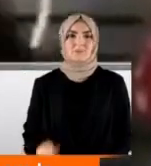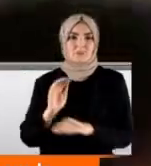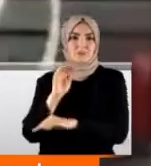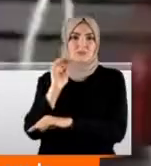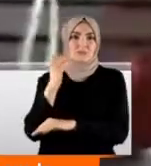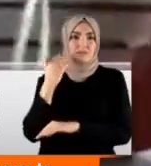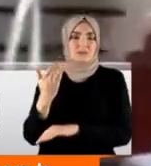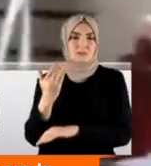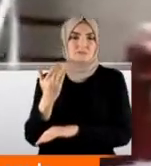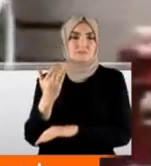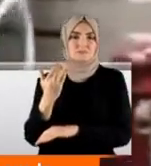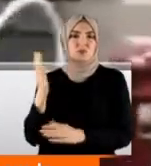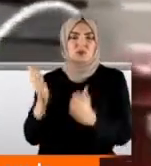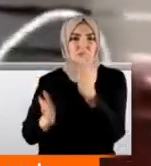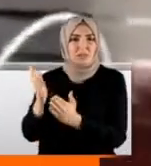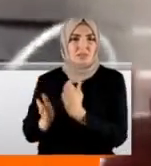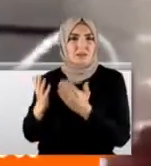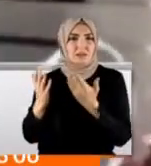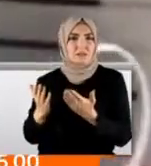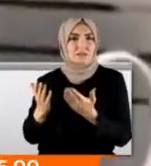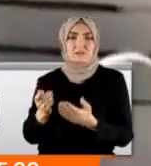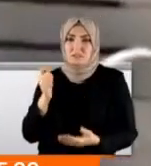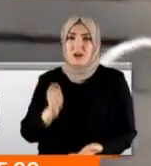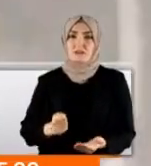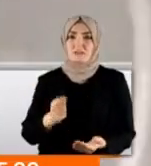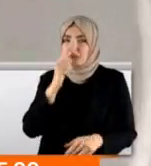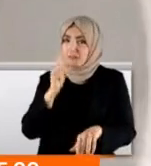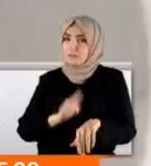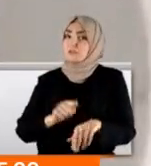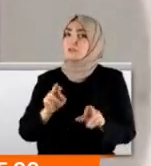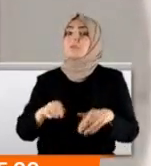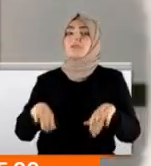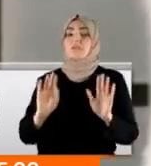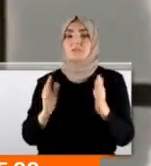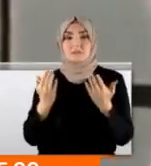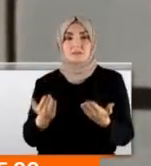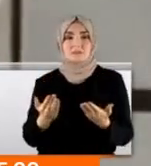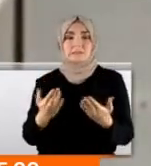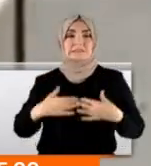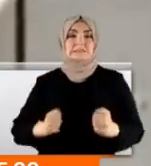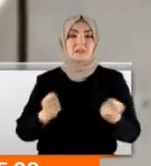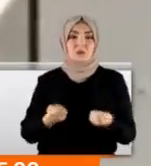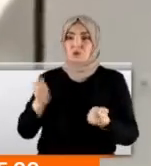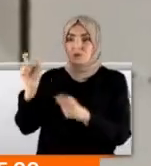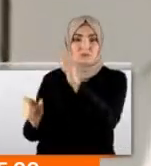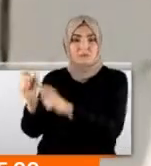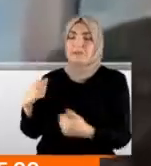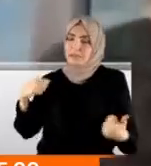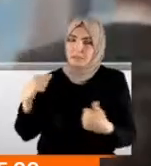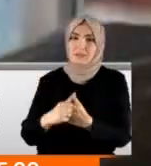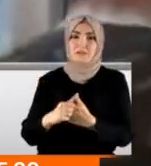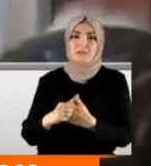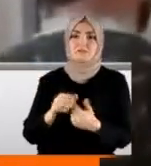Yaşadıkları, maruz kaldıkları şiddet gerçekten de inanılacak gibi değildi. Sağlık çalışanları bir kez daha saldırıya